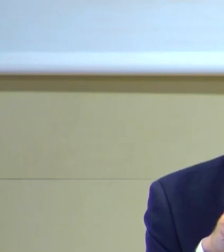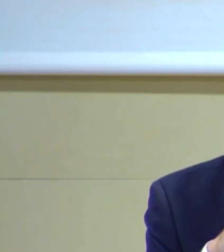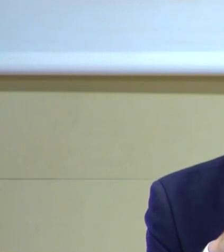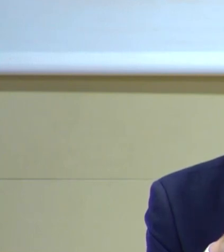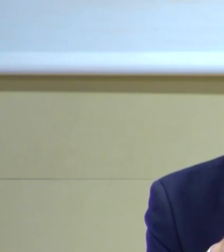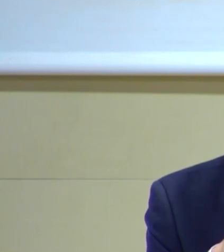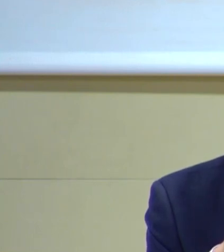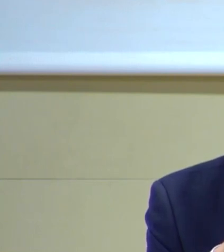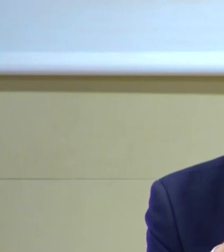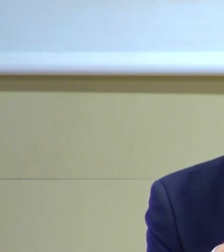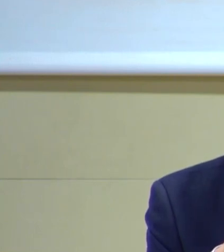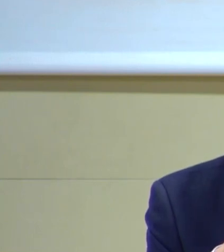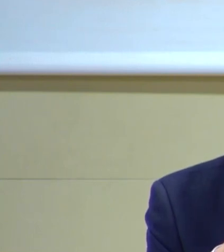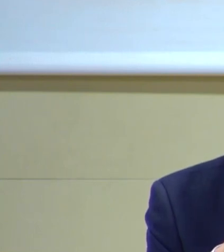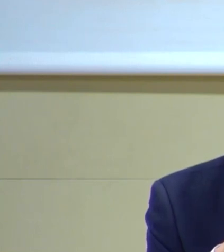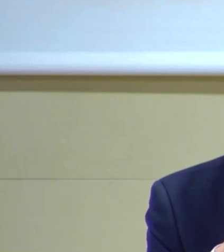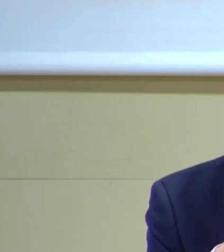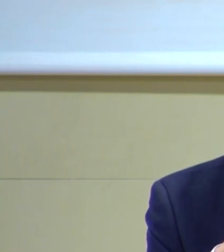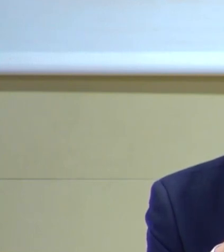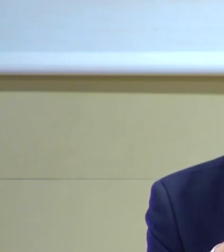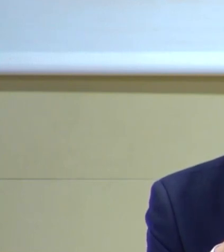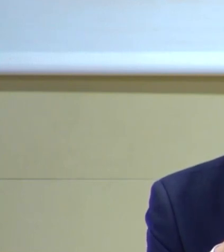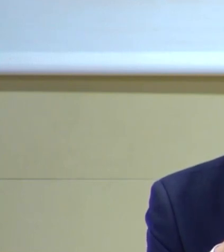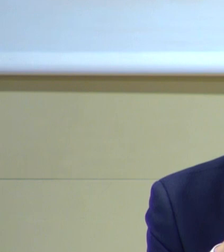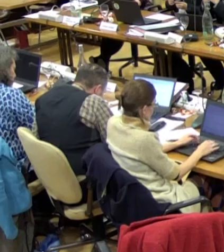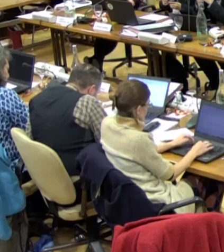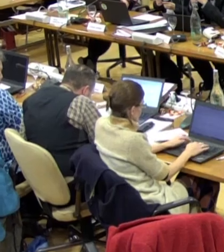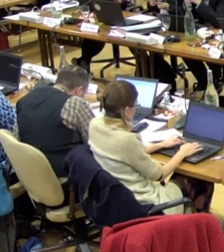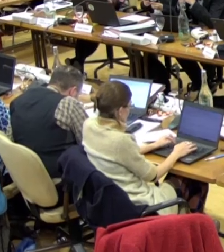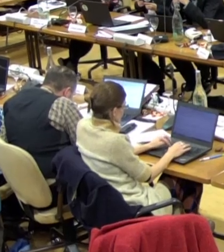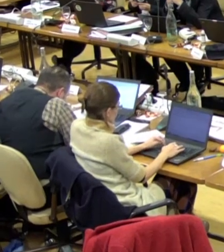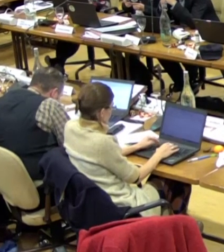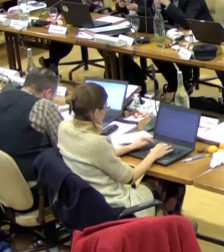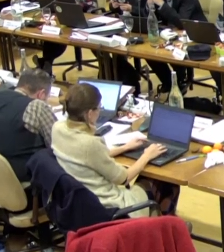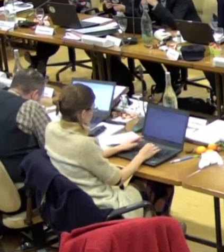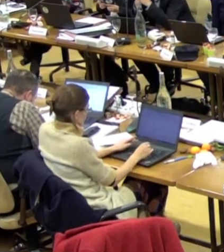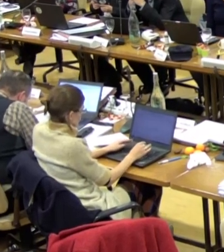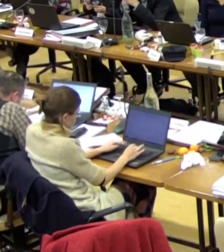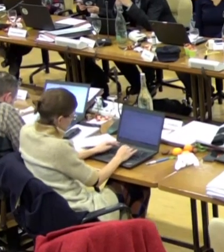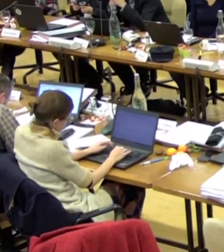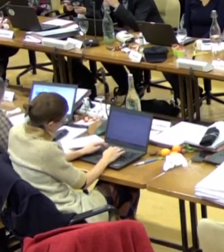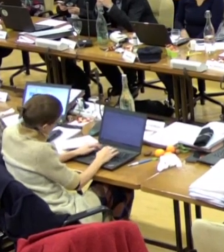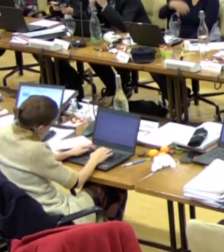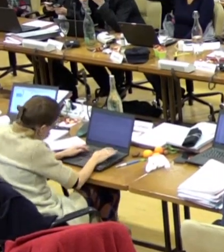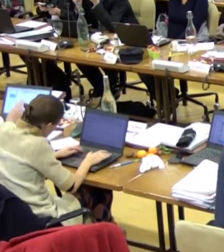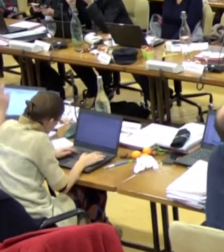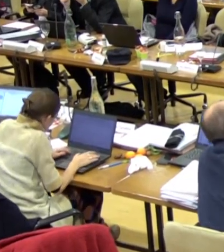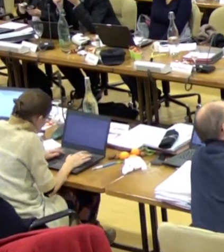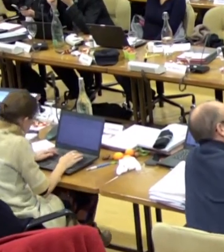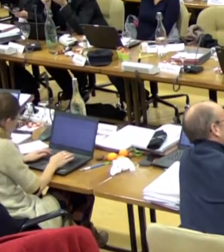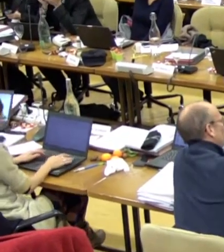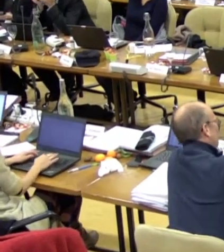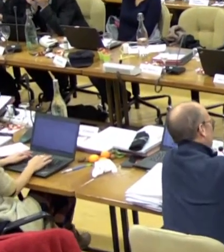donc je mets l'amendement aux voix qui ne prend pas part au vote qui s'abstient qui rg qui votent contre qui vote pour